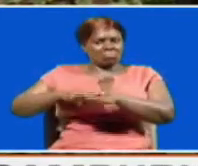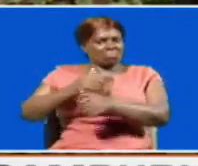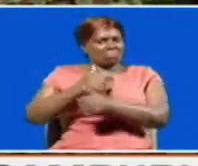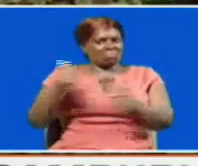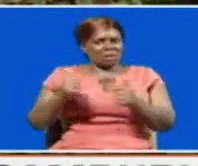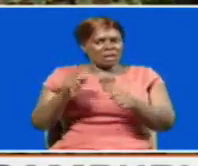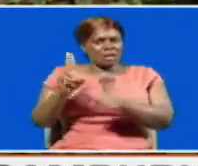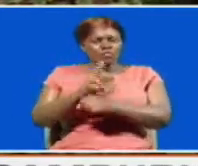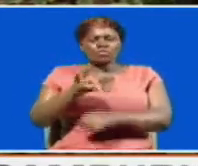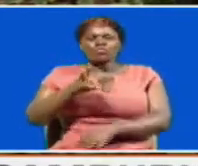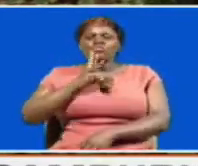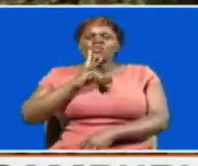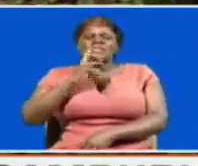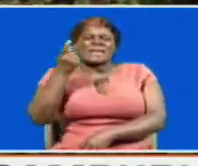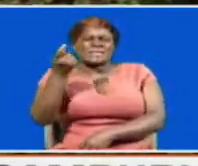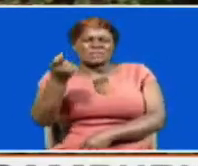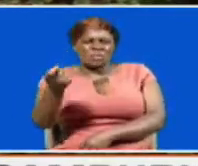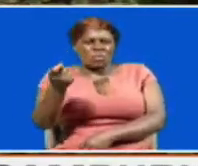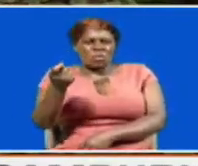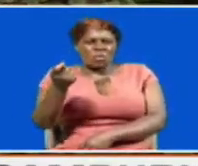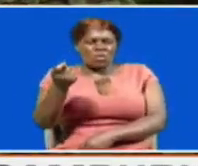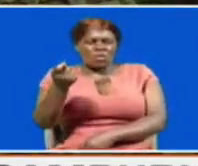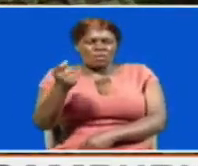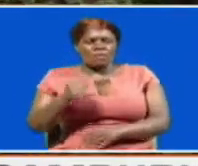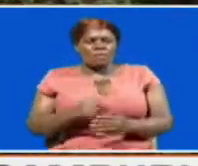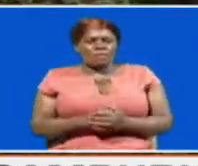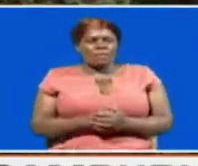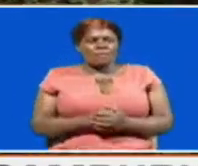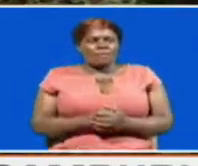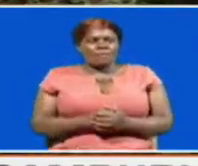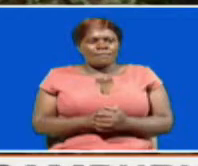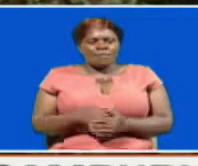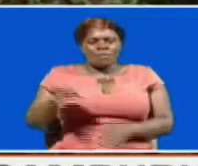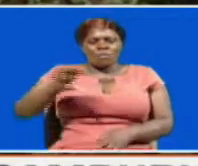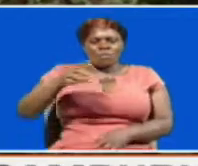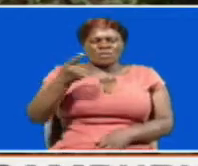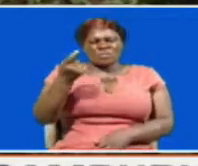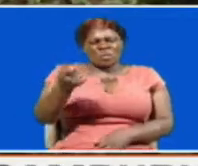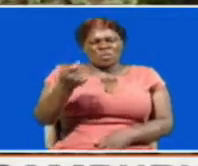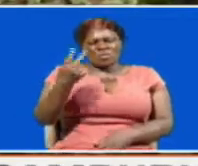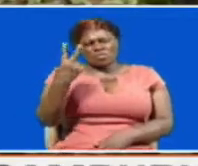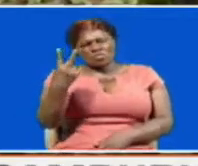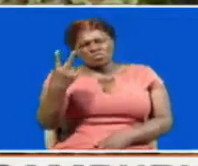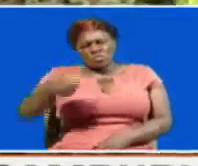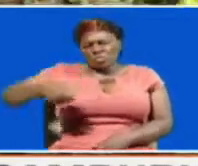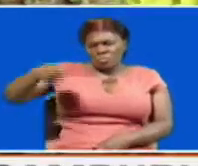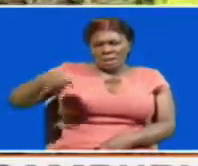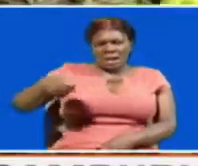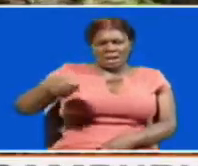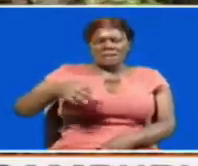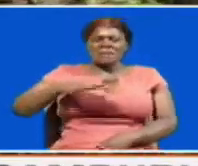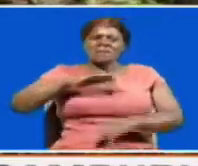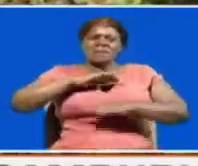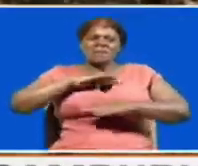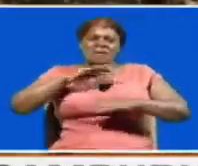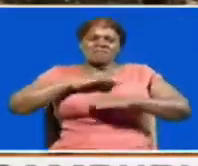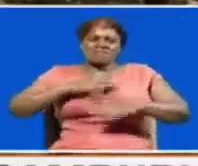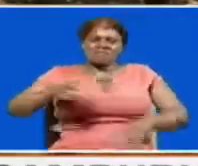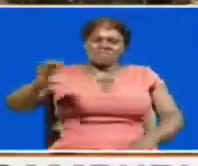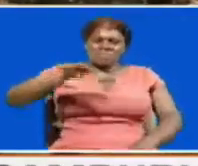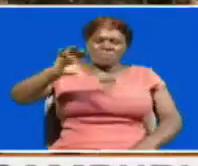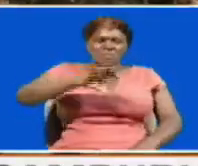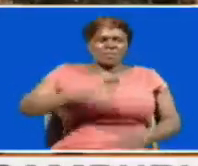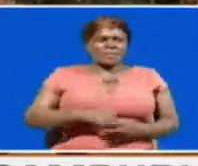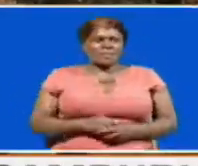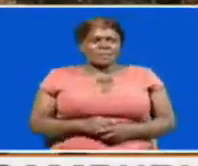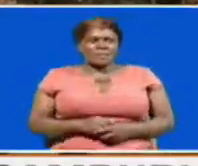na inatumia maji kidogo ambayo ina kasi mingi sana ya kumwagia maji. Ukipata mtungi yako mbili umemwagia kama 4.